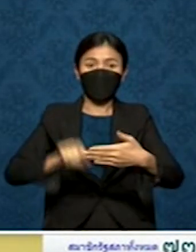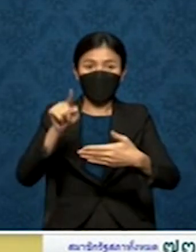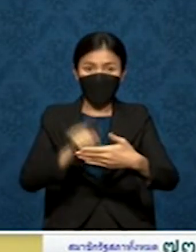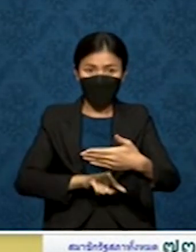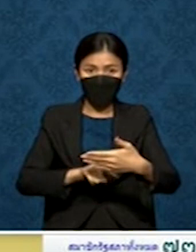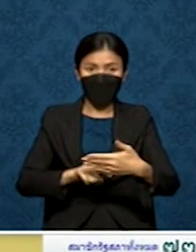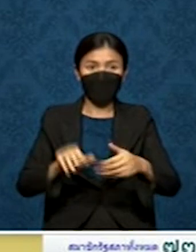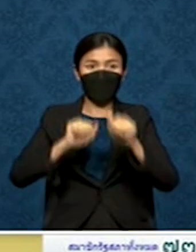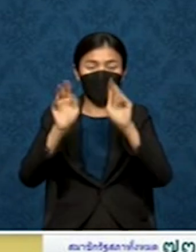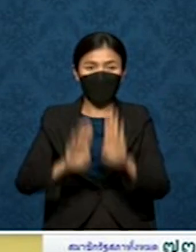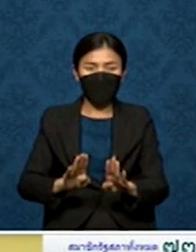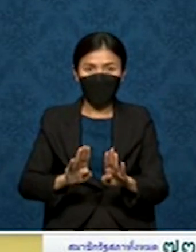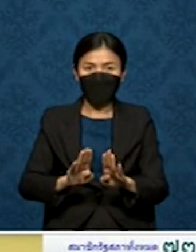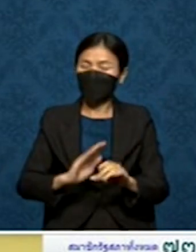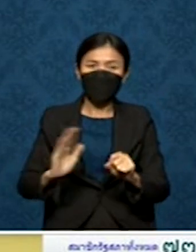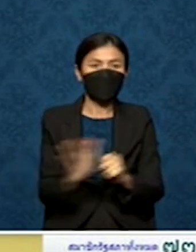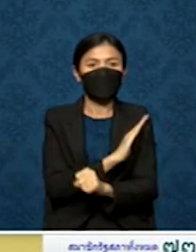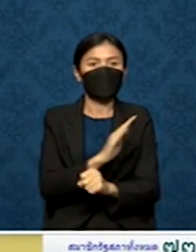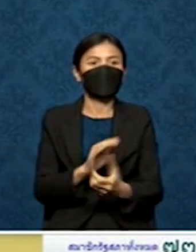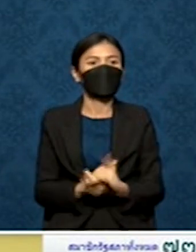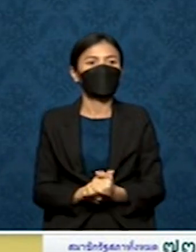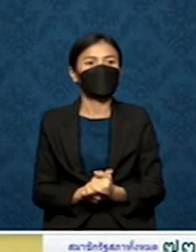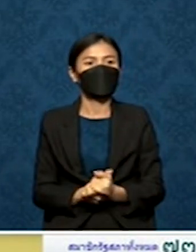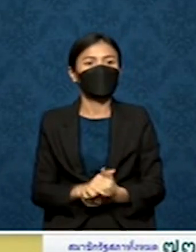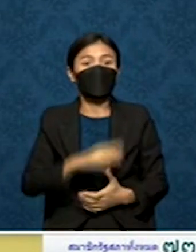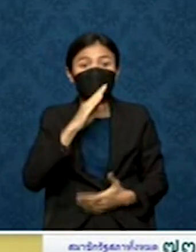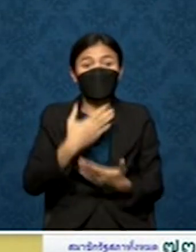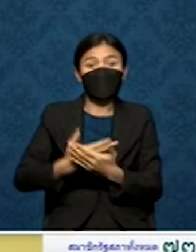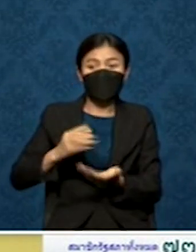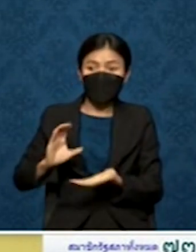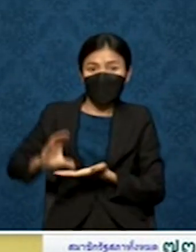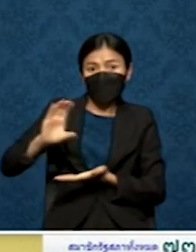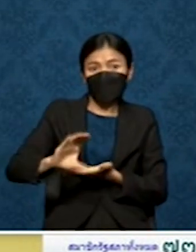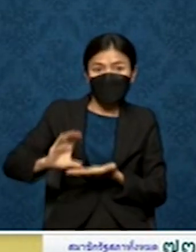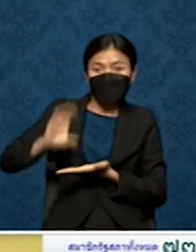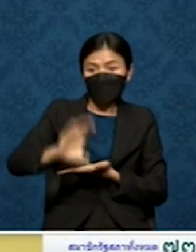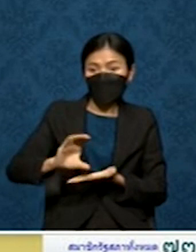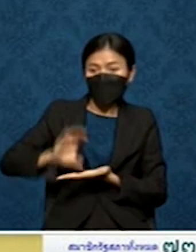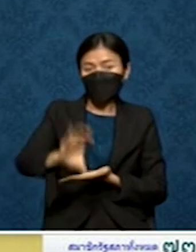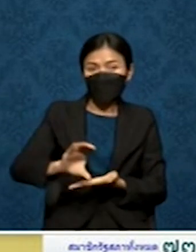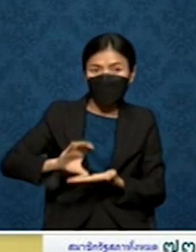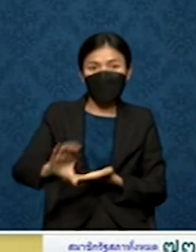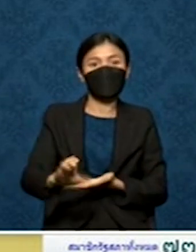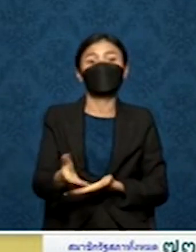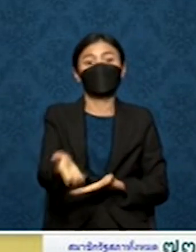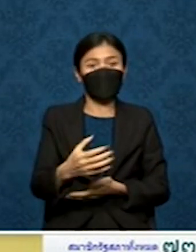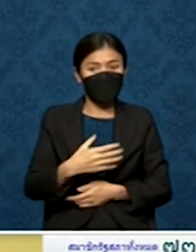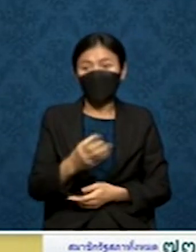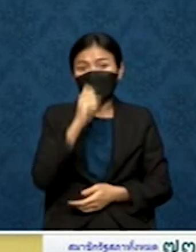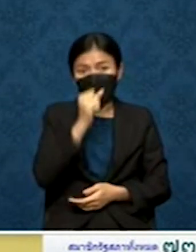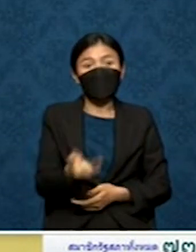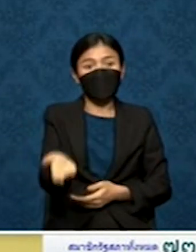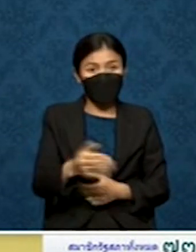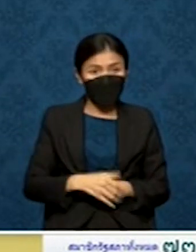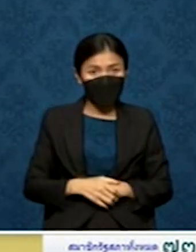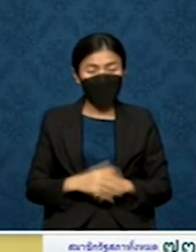มบูรณ์แบบเด็ดขาดก็ใช้เงินกันมากๆก็ลองดูสิลองดูว่าจะใช้ได้หรือไม่